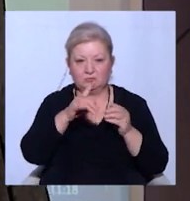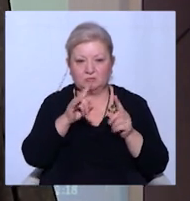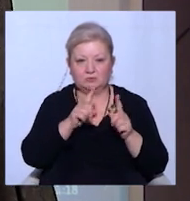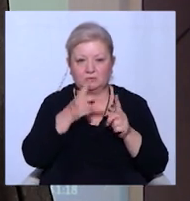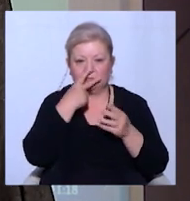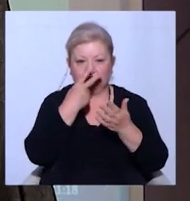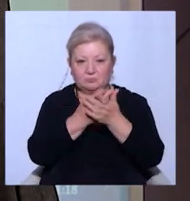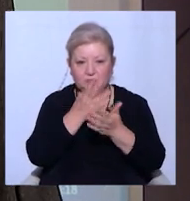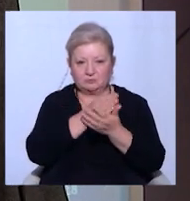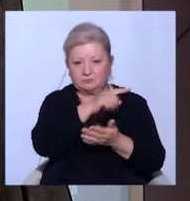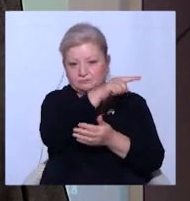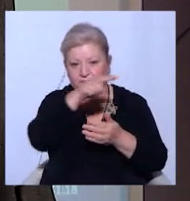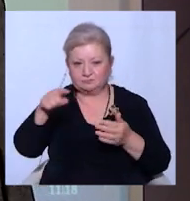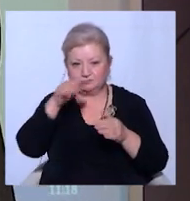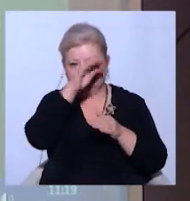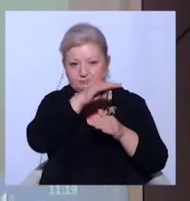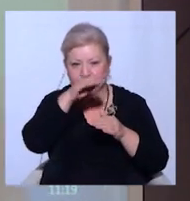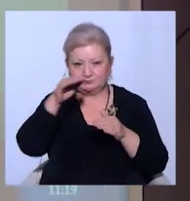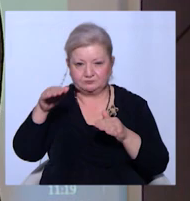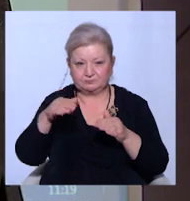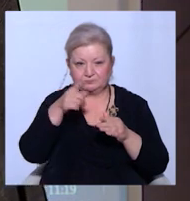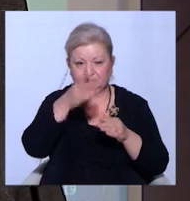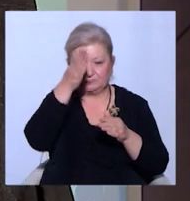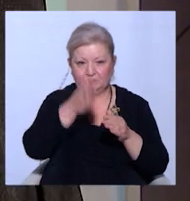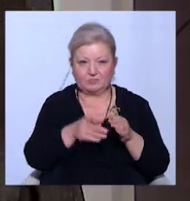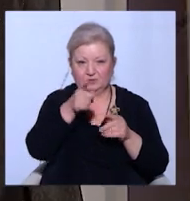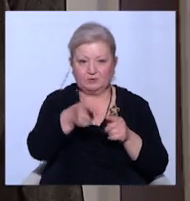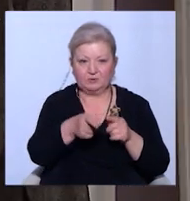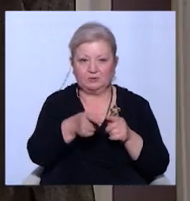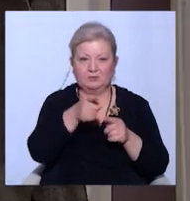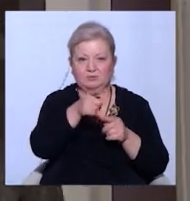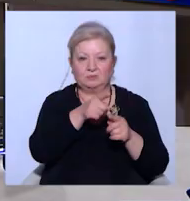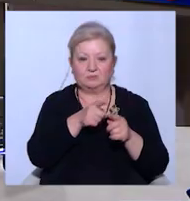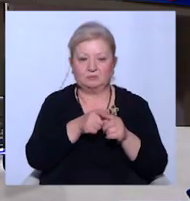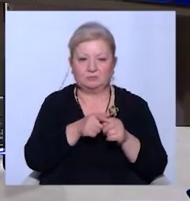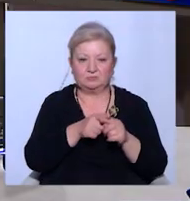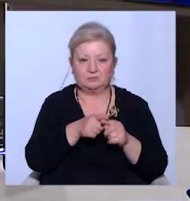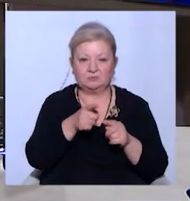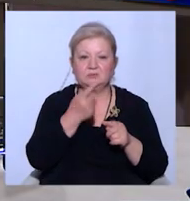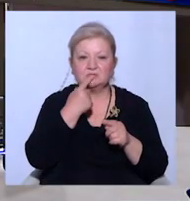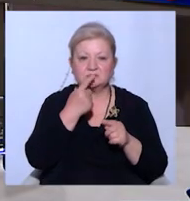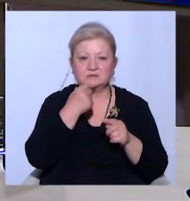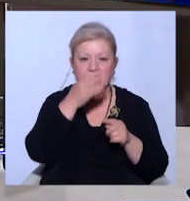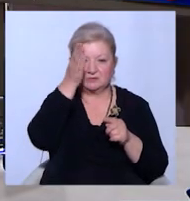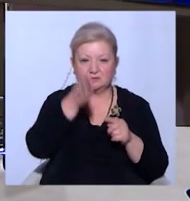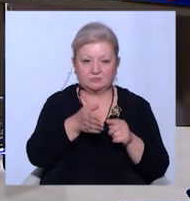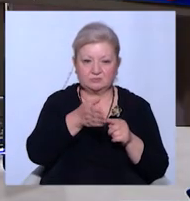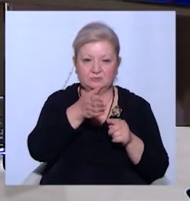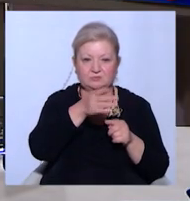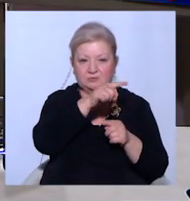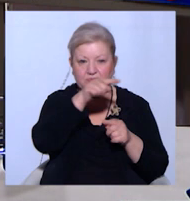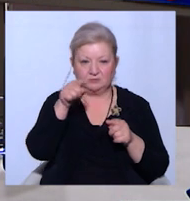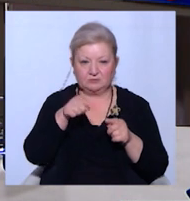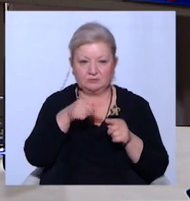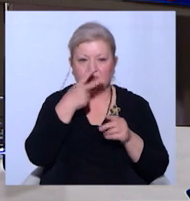რომელსაც ხედავთ, ჰორიზონტალური მდგენელი და ვერტიკალური მდგენელი მიმართოთ ამ კოორდინატ სისტემას. წითელი ვექტორი გვიჩვენებს ზარბაზნიდან